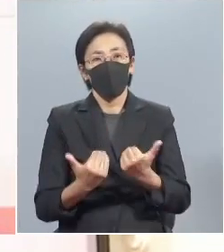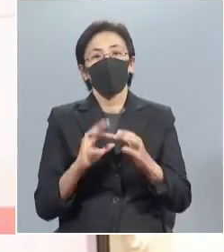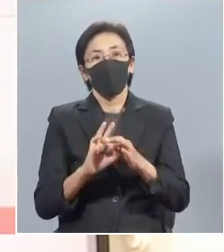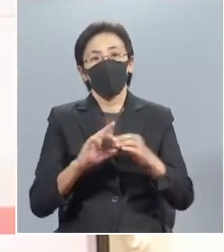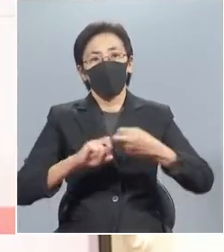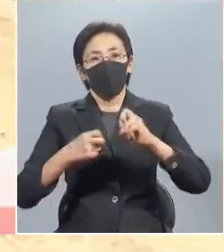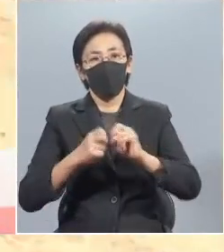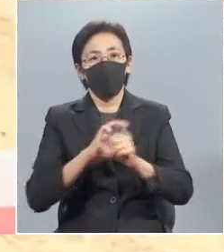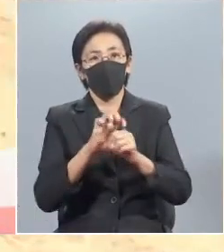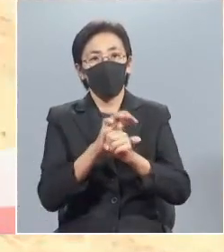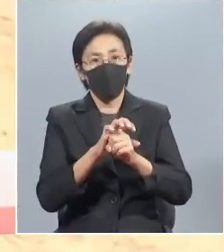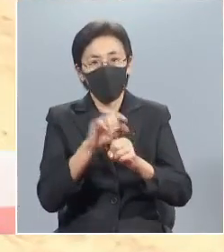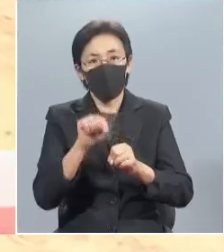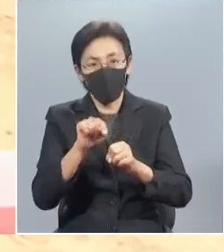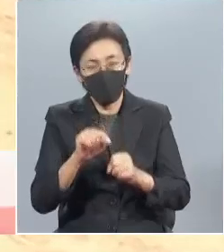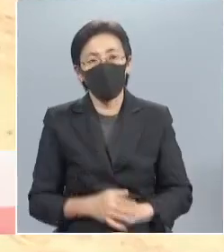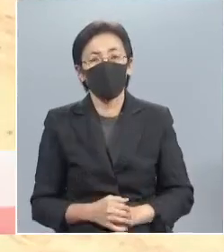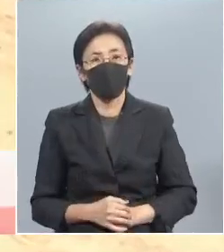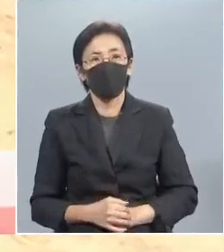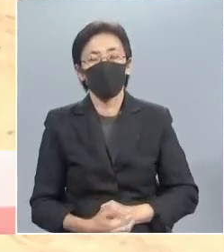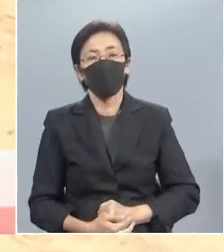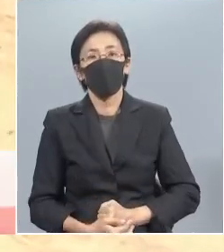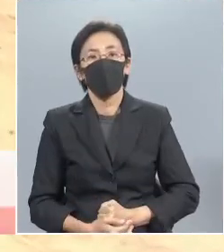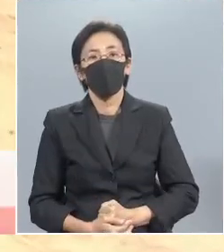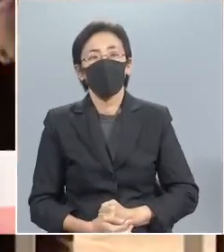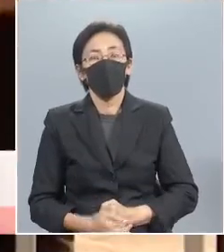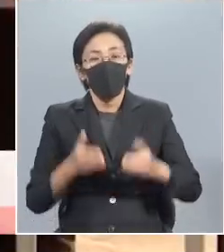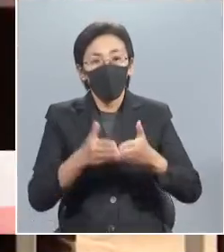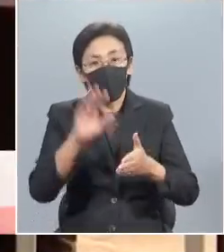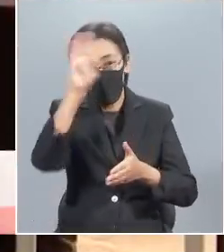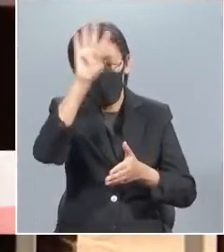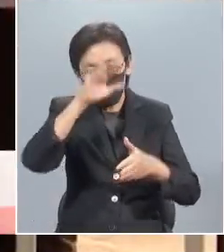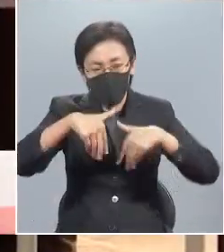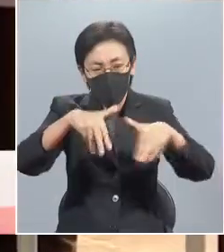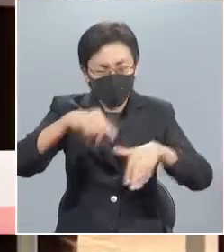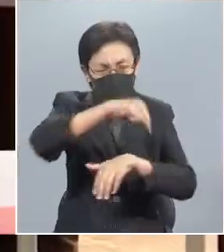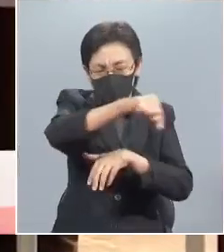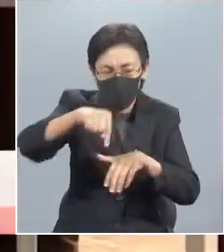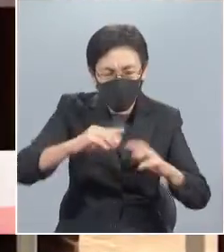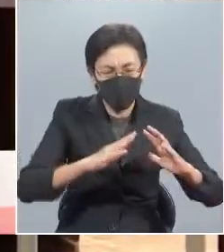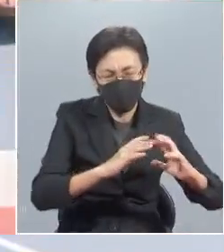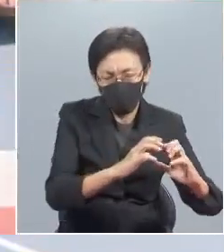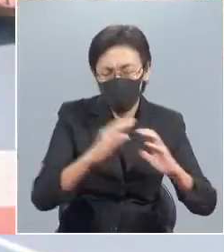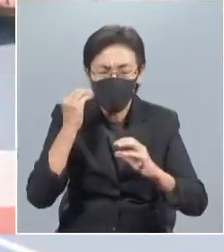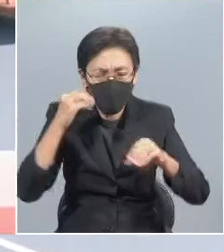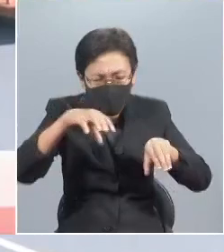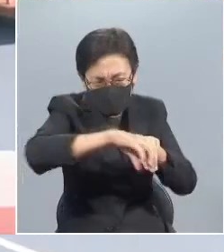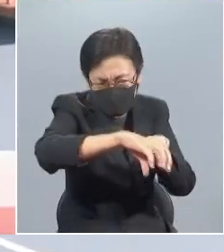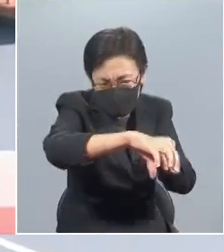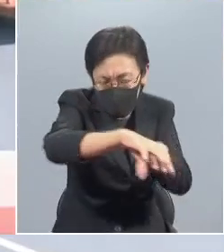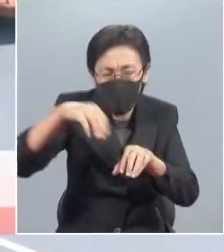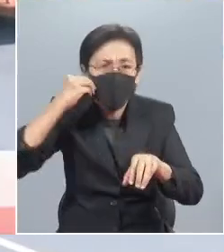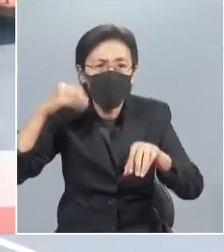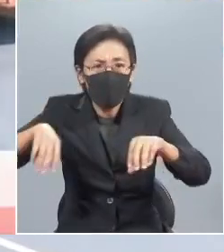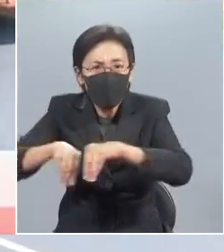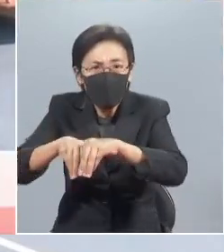นะครับเพราะว่าในจุดของคลองเตยเนี่ยในแต่ละชุมชนเนี่ยนะคะก็จะอัดนะครับก็